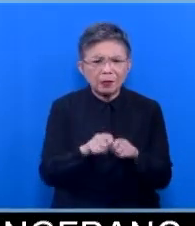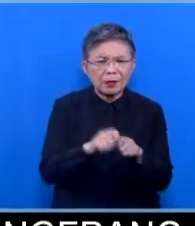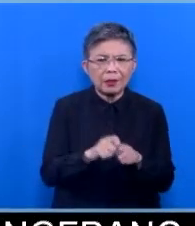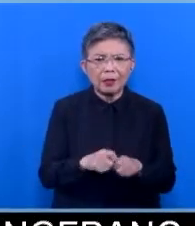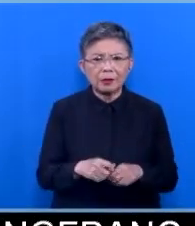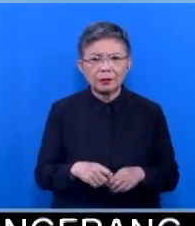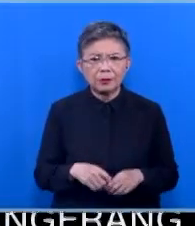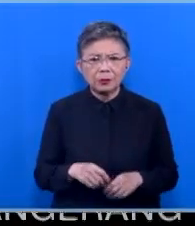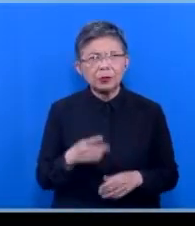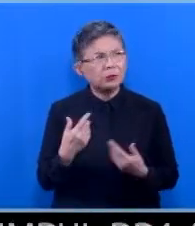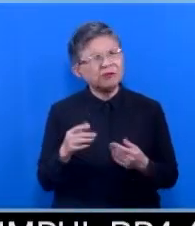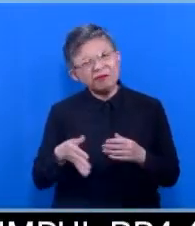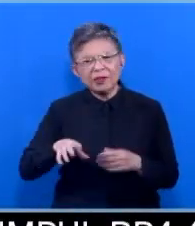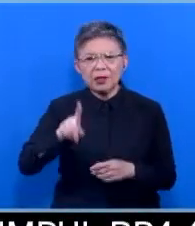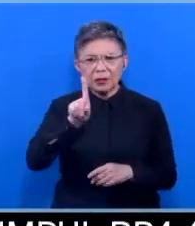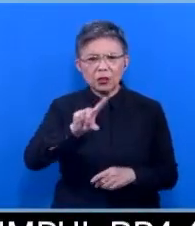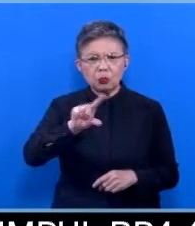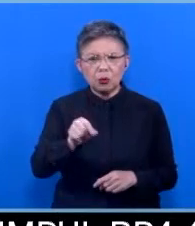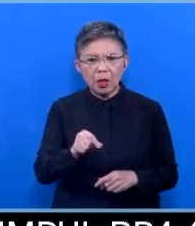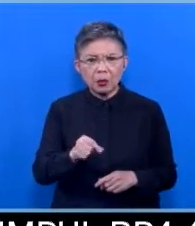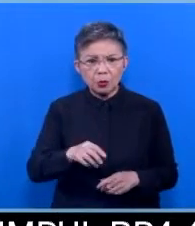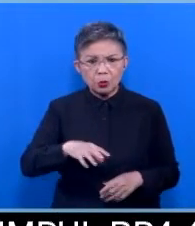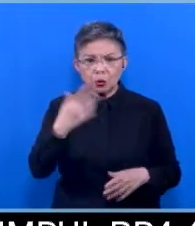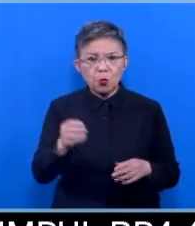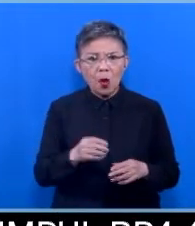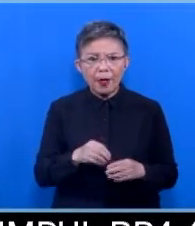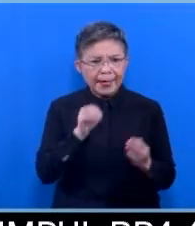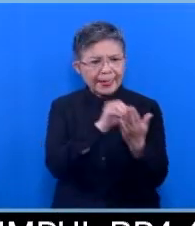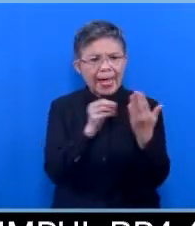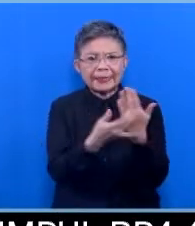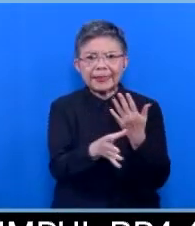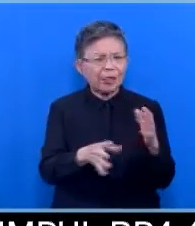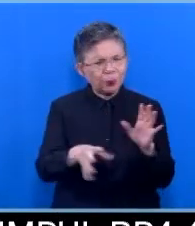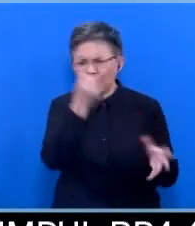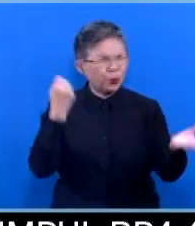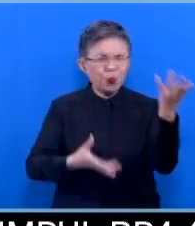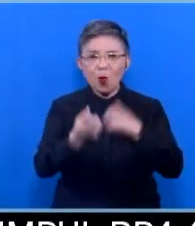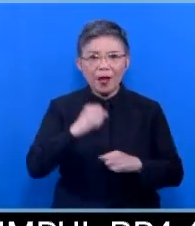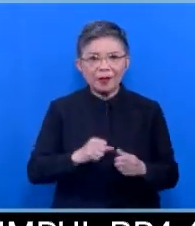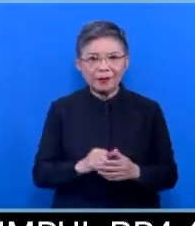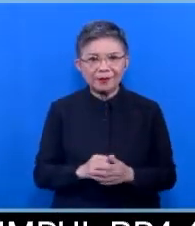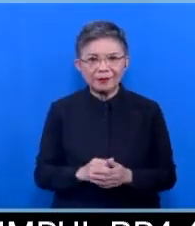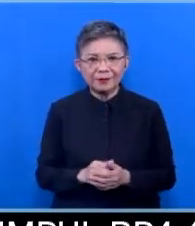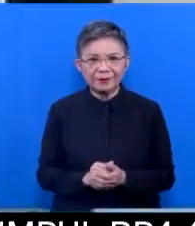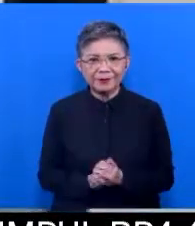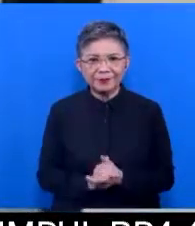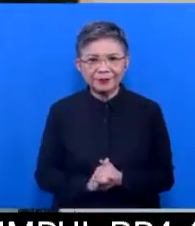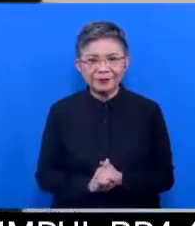rasa, hampir-hampir lah. Dok-dok dibongkarin semua, wong kaca dihancurin semua gitu, jadi hampir sebulan lah pokoknya lah, gitu lah.